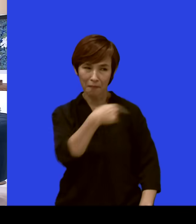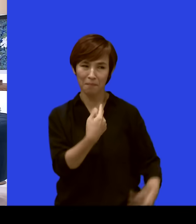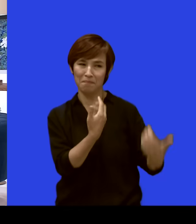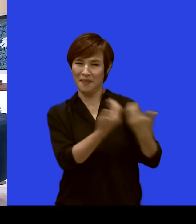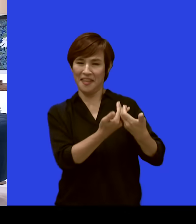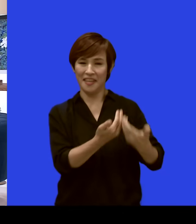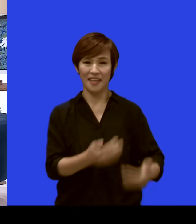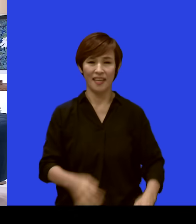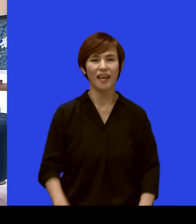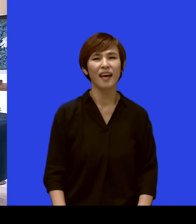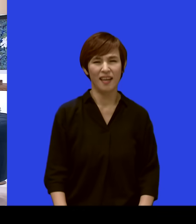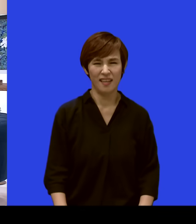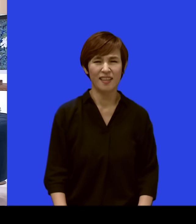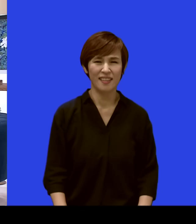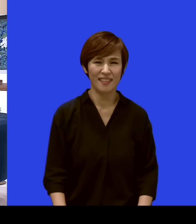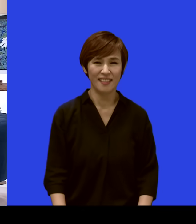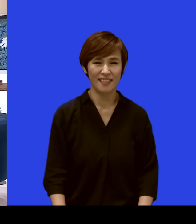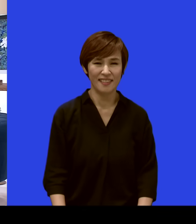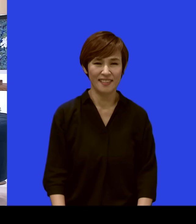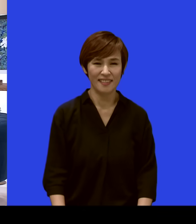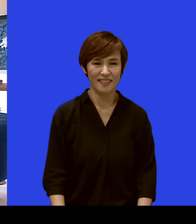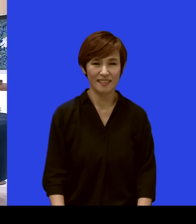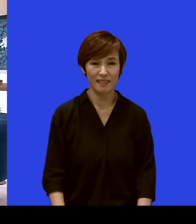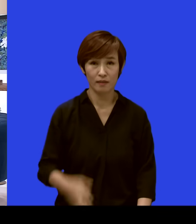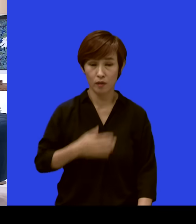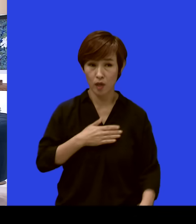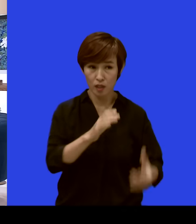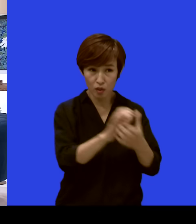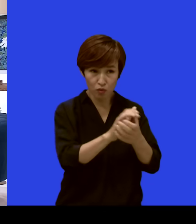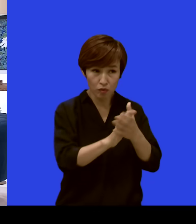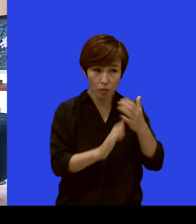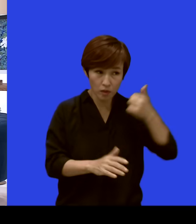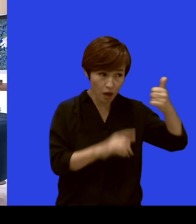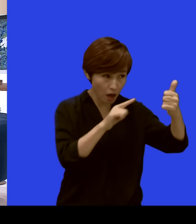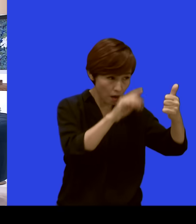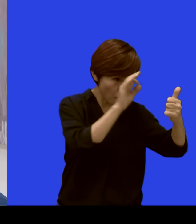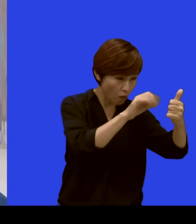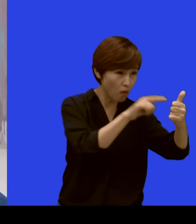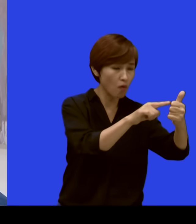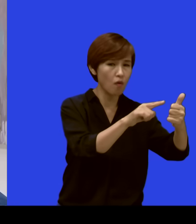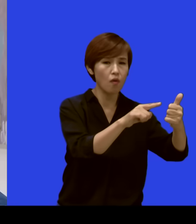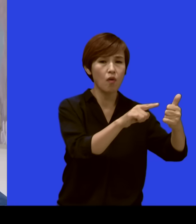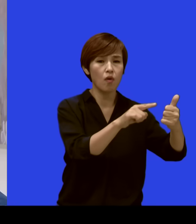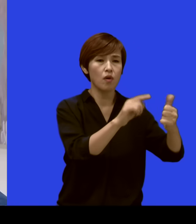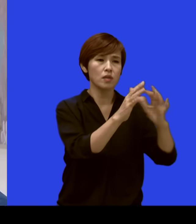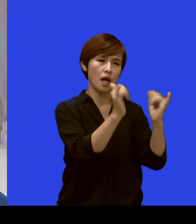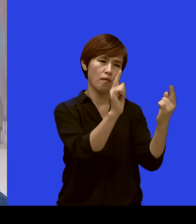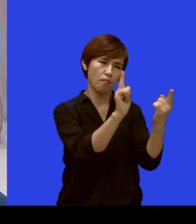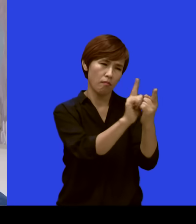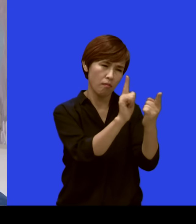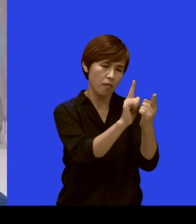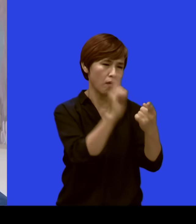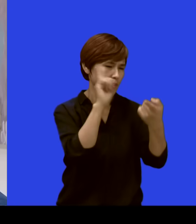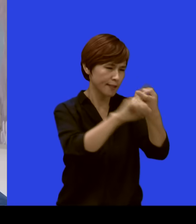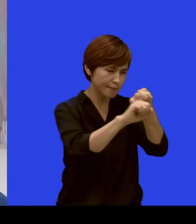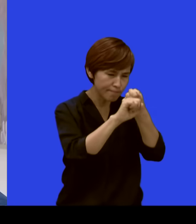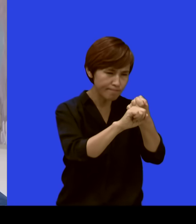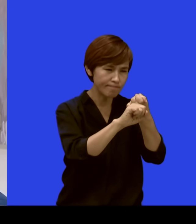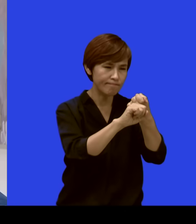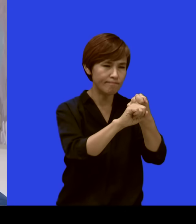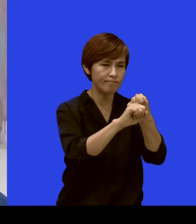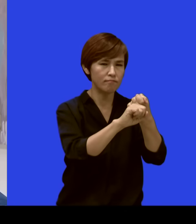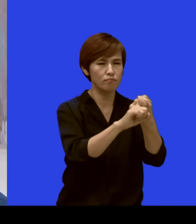뭐 밖에 그게 제가 싫고 이러면서 근데 제 친구들은 목회자를 보니까 예. 신학교 친구들은 사람에 대한 관심, 교회에 대한 예.